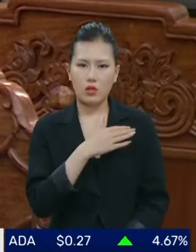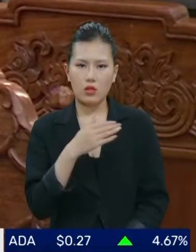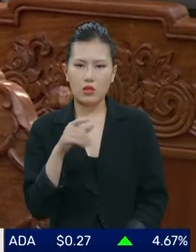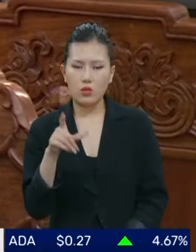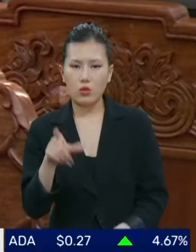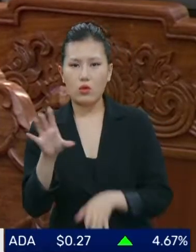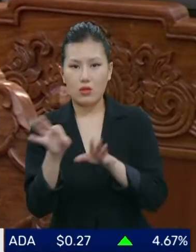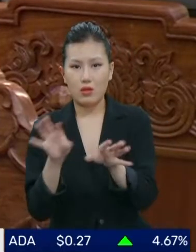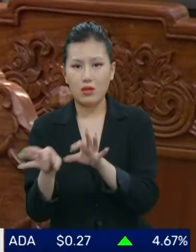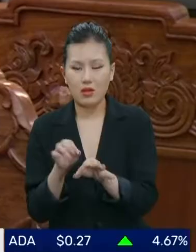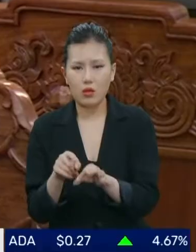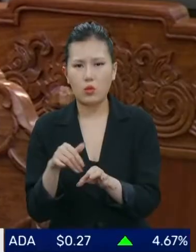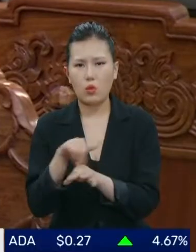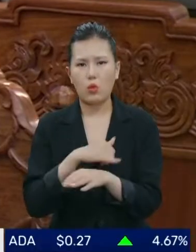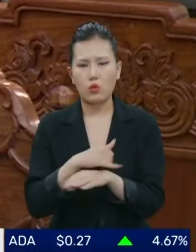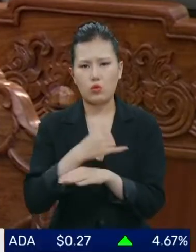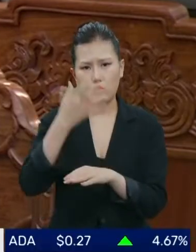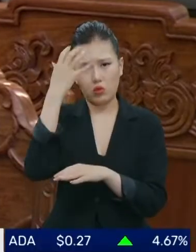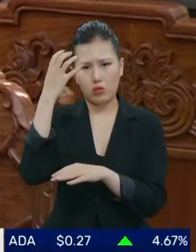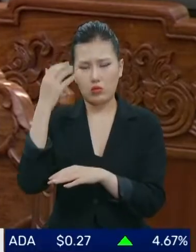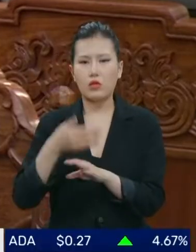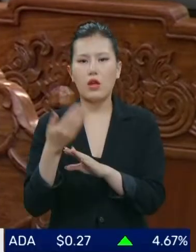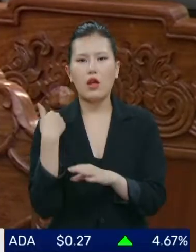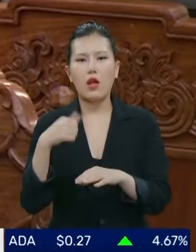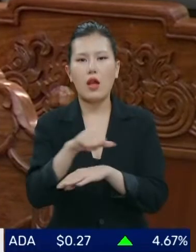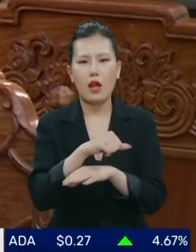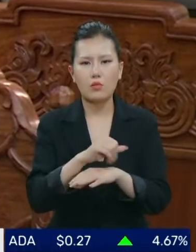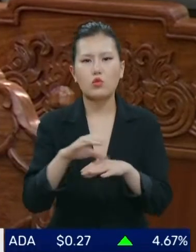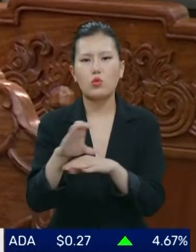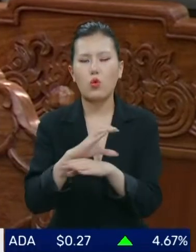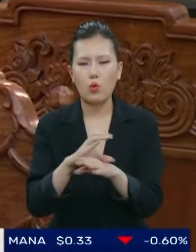орчлоо шүү. Хуучин аймаг сумын даргаас хамардаг байсан бол одоо сайдас